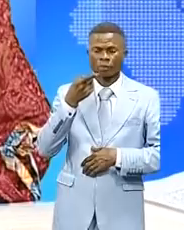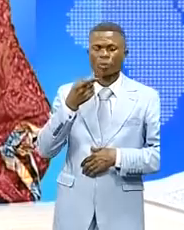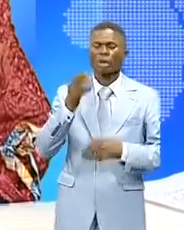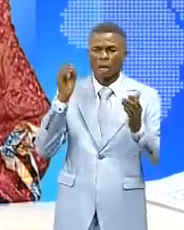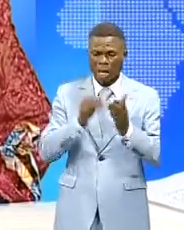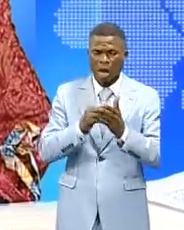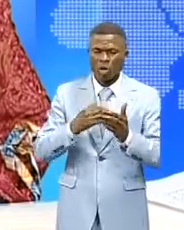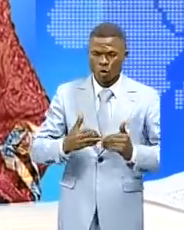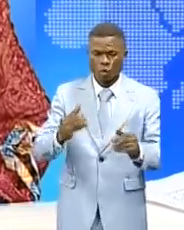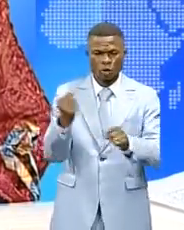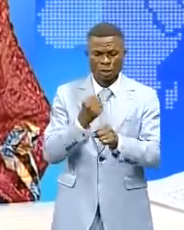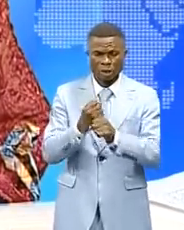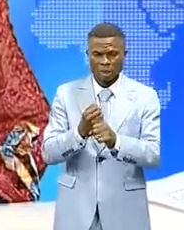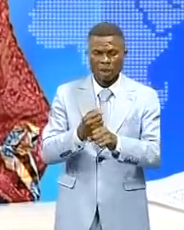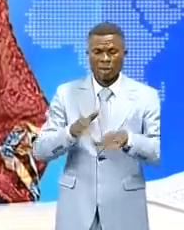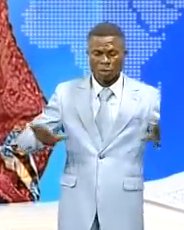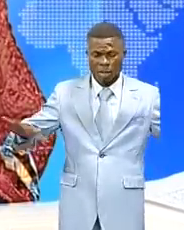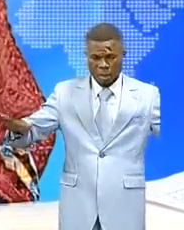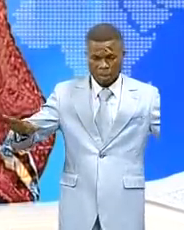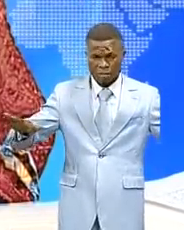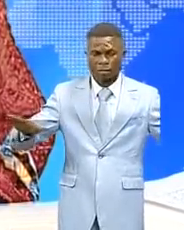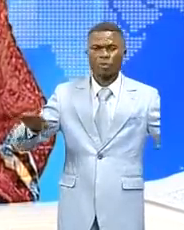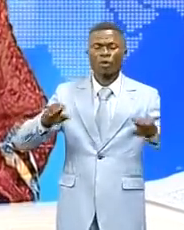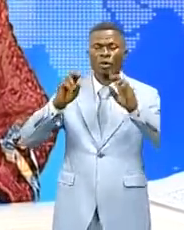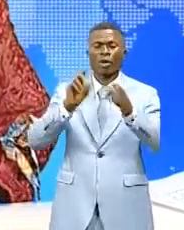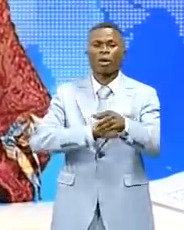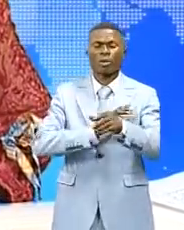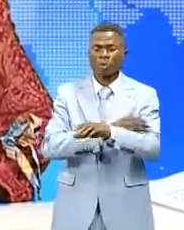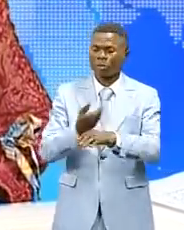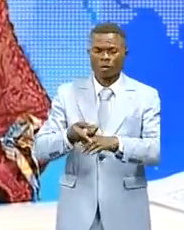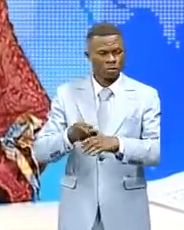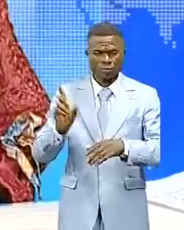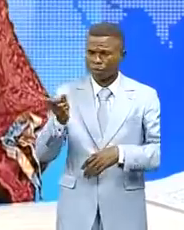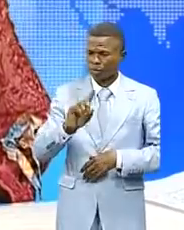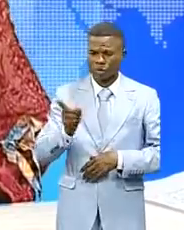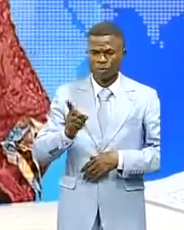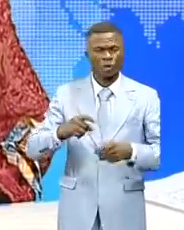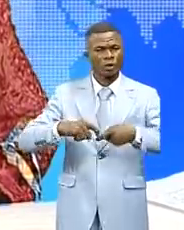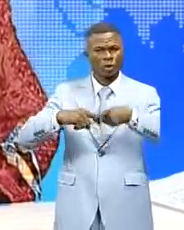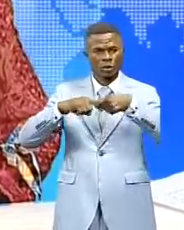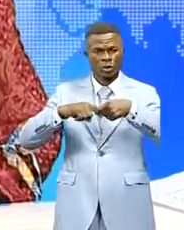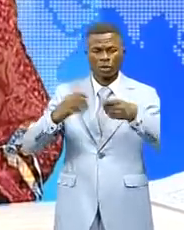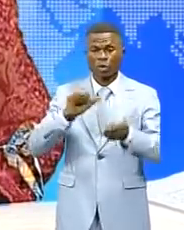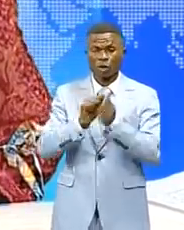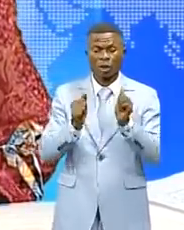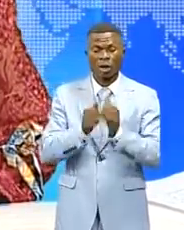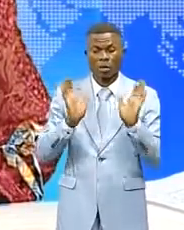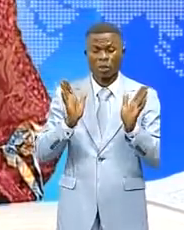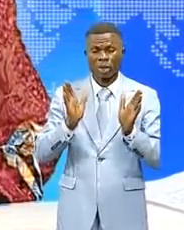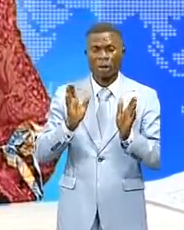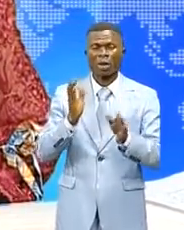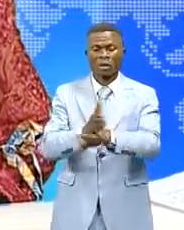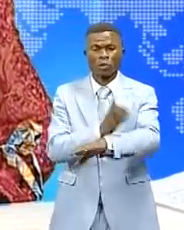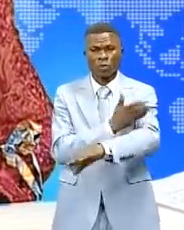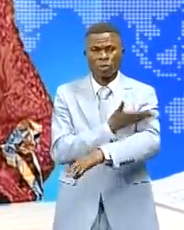des opérations de congo et ruiz à partir de cet aéroport n'est plus d'actualité compte tenu du caractère évolutif de la